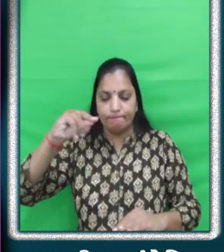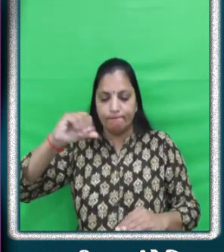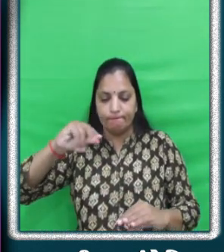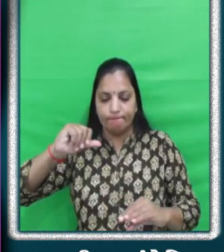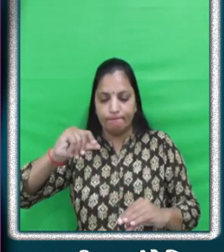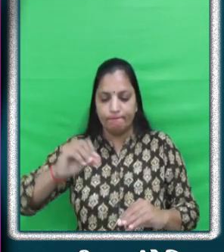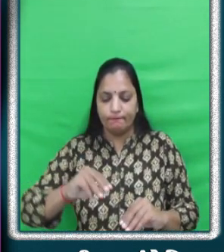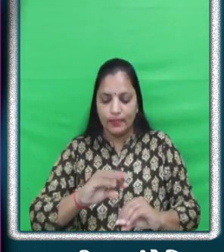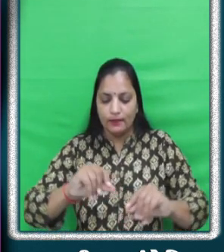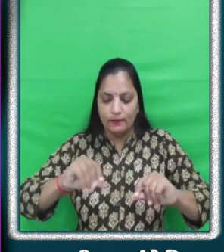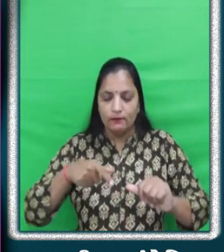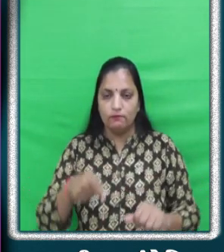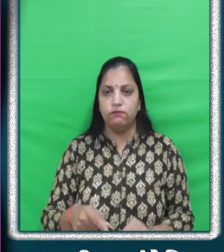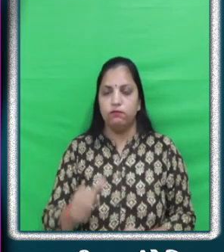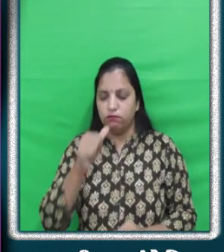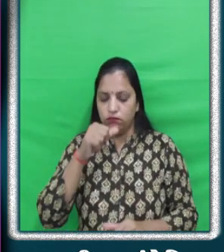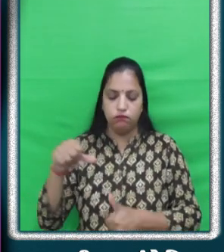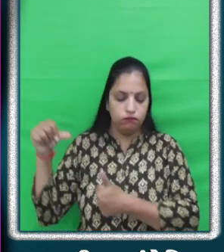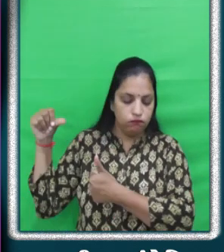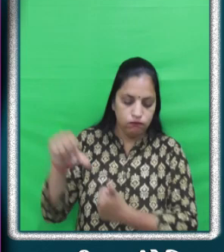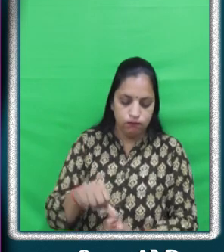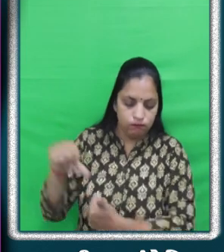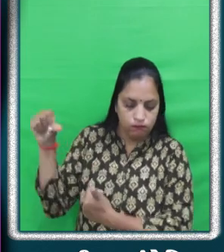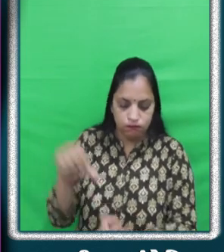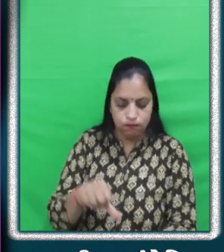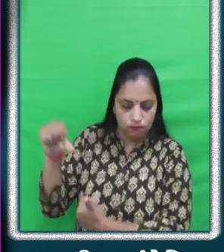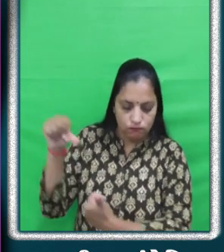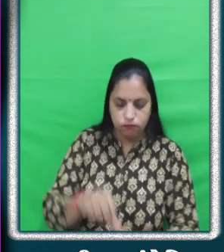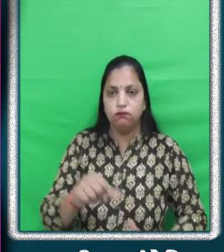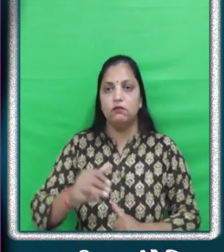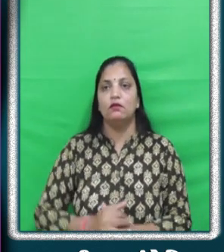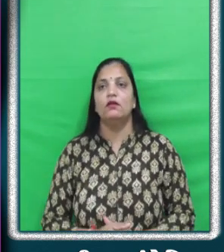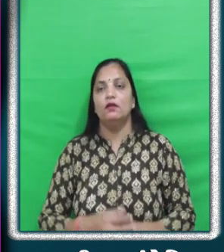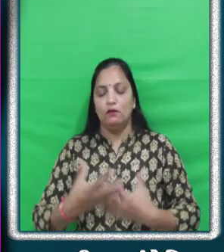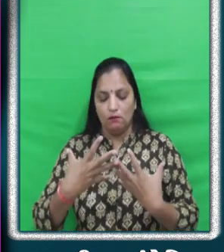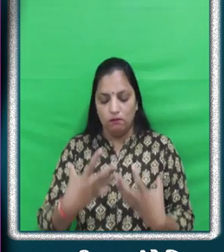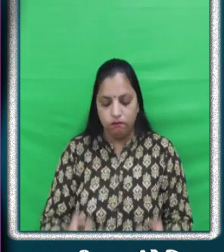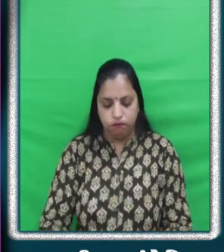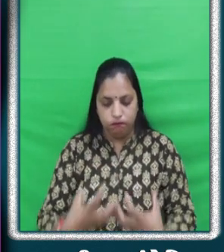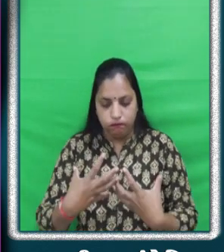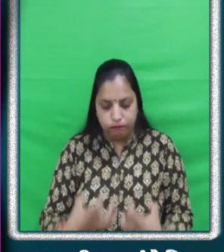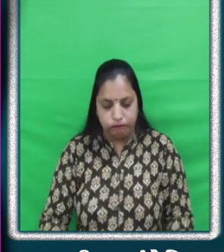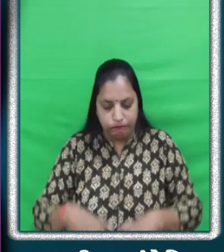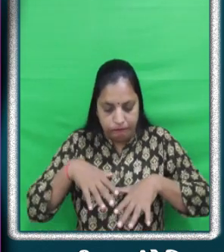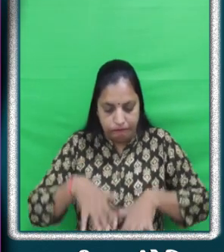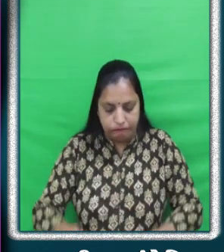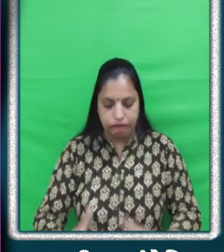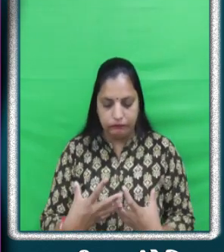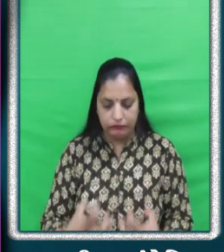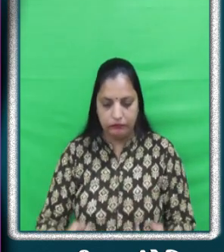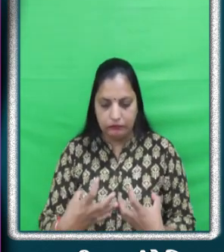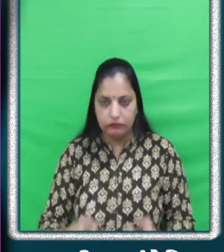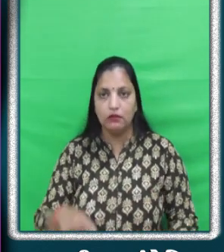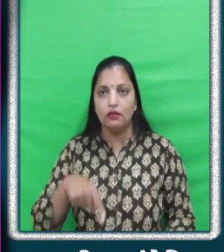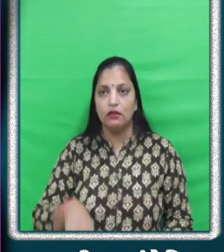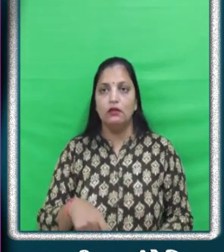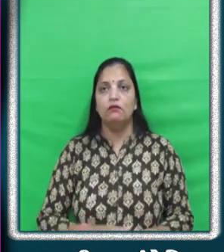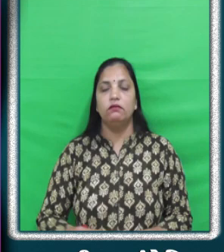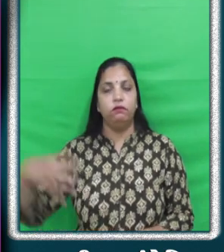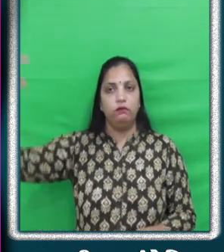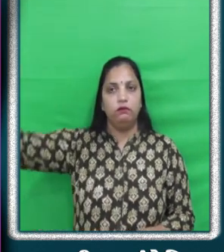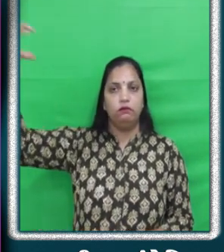જોઈ શકો છો કે મૂળ જે છે એ જમીનની અંદર પાણીનું શોષણ કરે છે, જ્યારે પર્ણો અને પ્રકાંડ જે છે